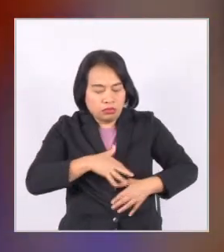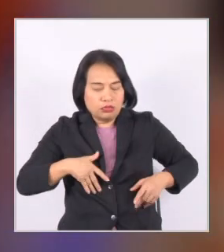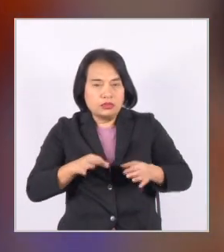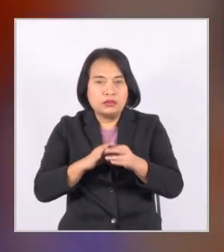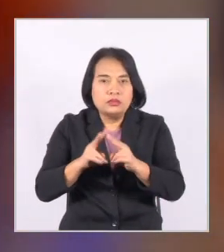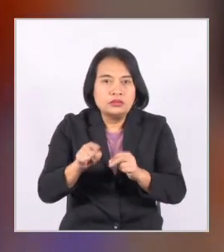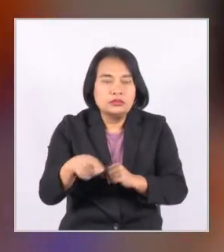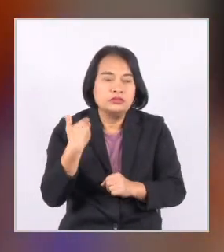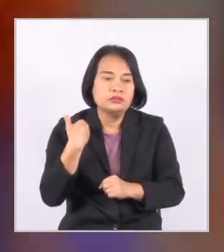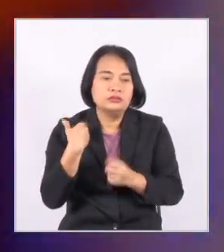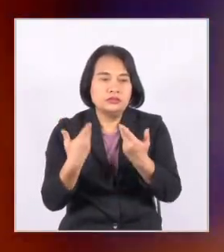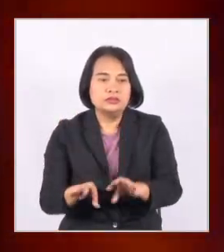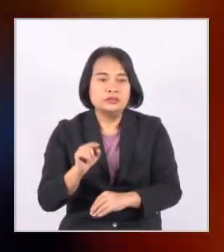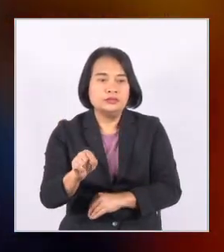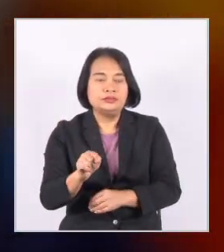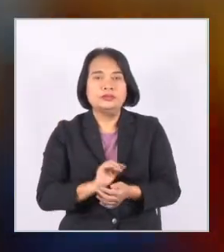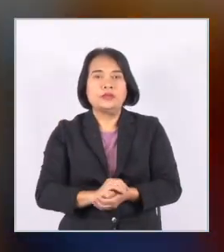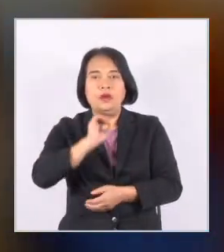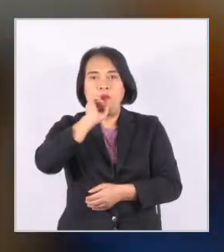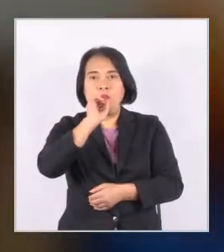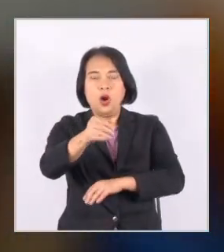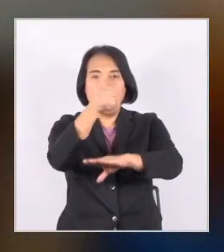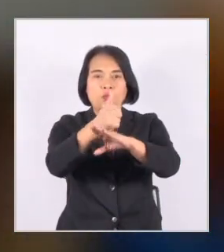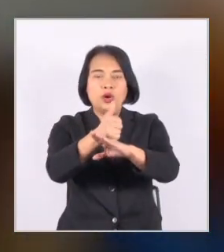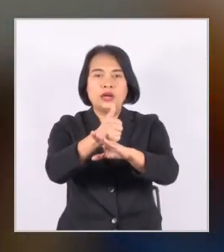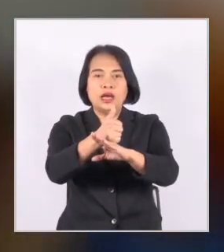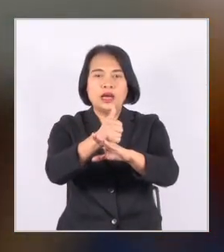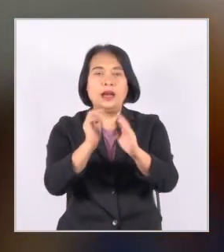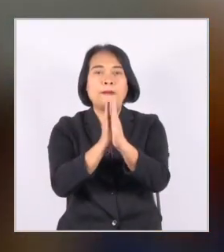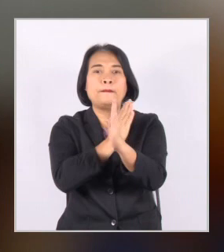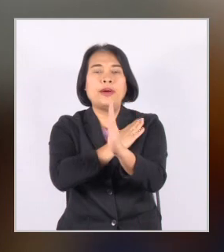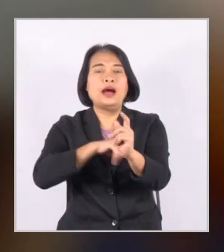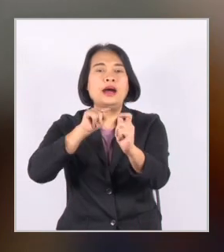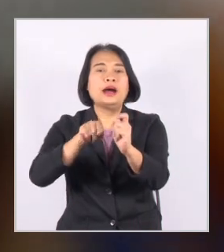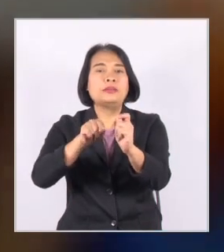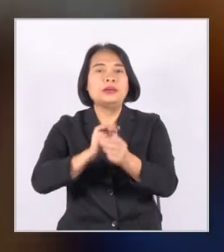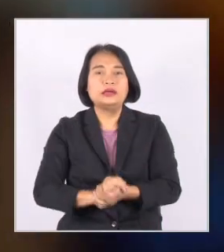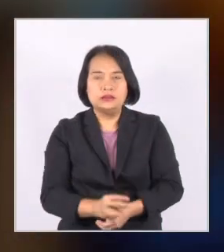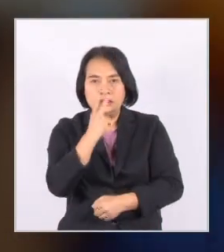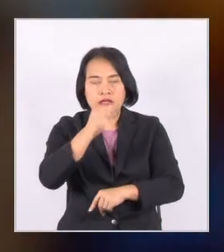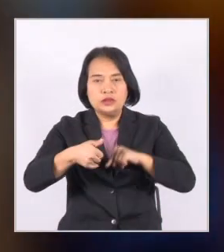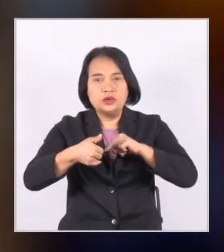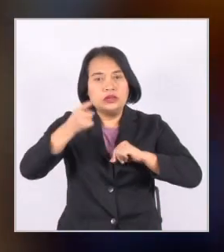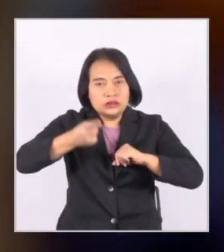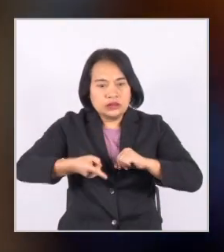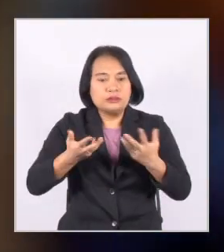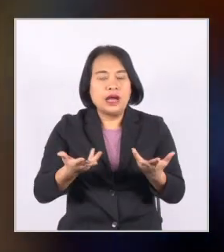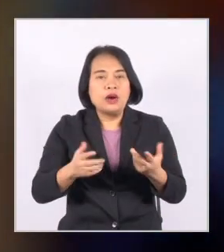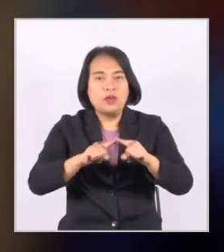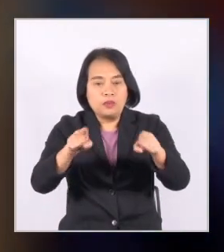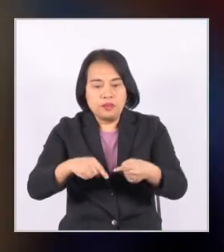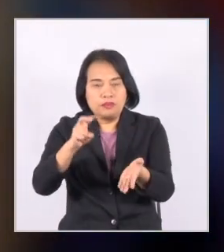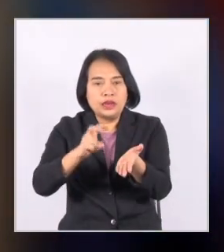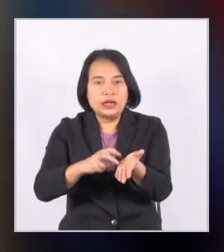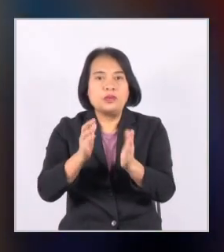นั้นนะก็อยากจะเรียกร้องให้ทางเจ้าคณะอำเภอเข้ามาตรวจสอบด้วยว่าหลวงศักดิ์เนี่ยเป็นพระจริงหรือเปล่ามีใบสุทธิหรือไม่อันนี้เป็นอีก